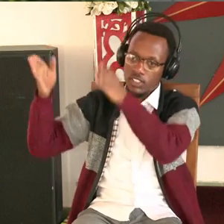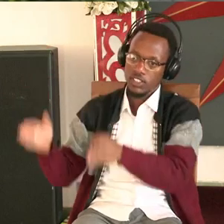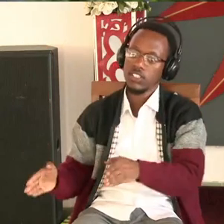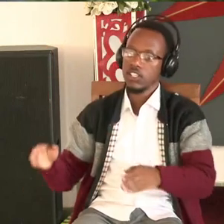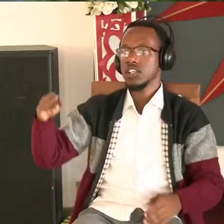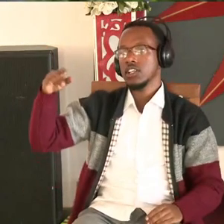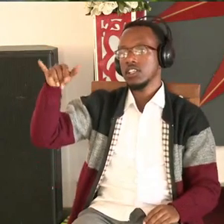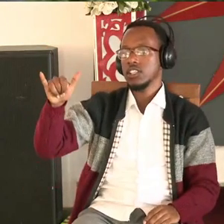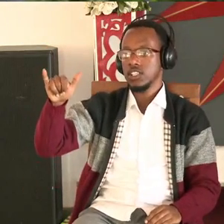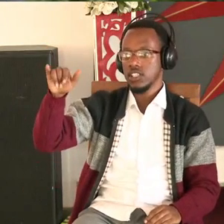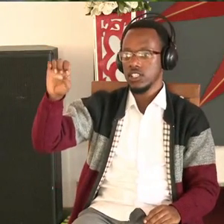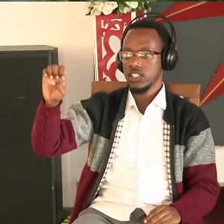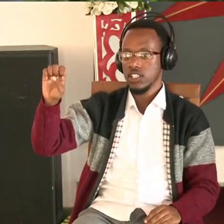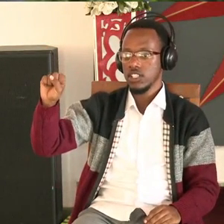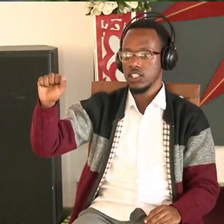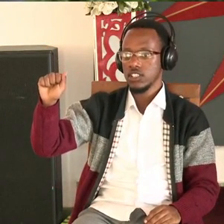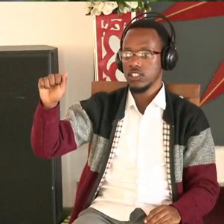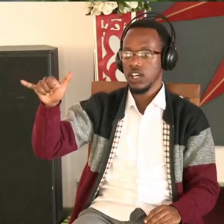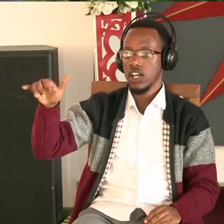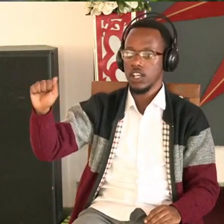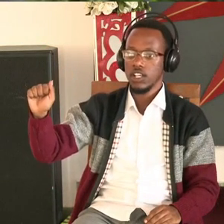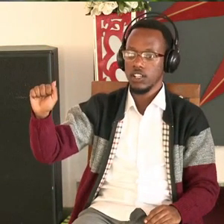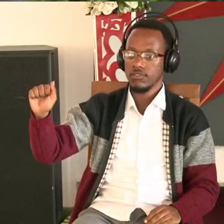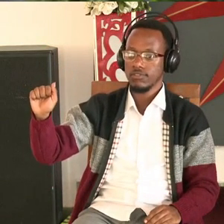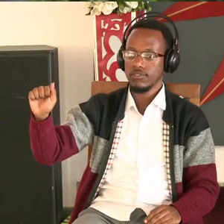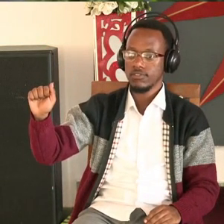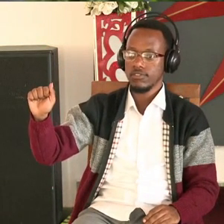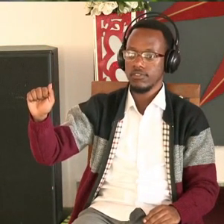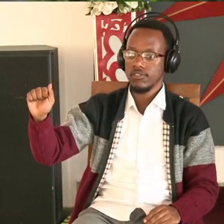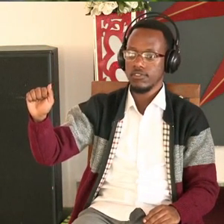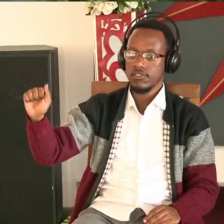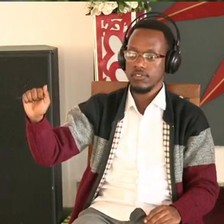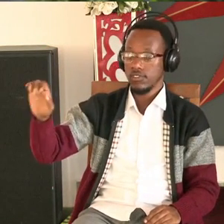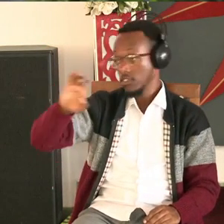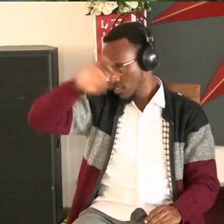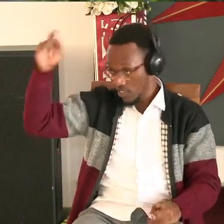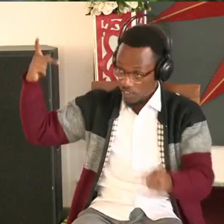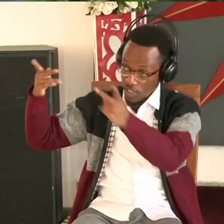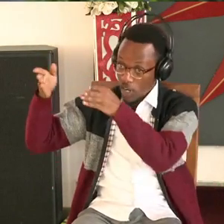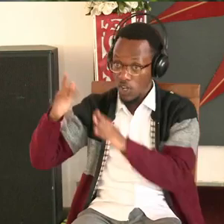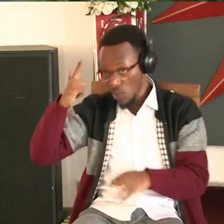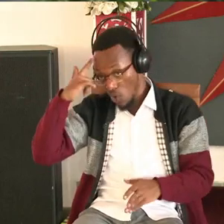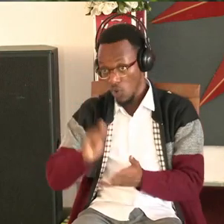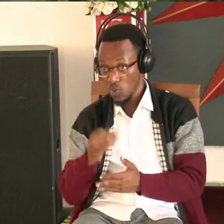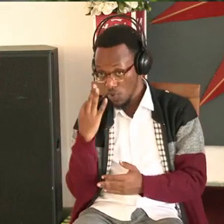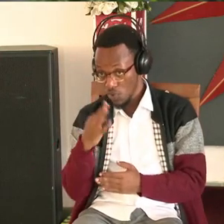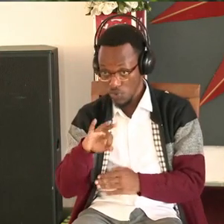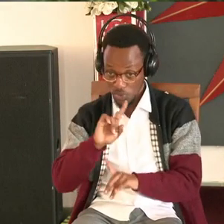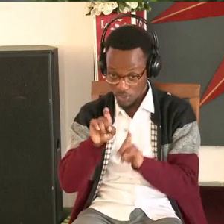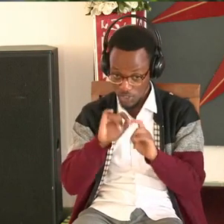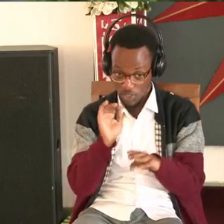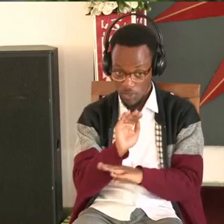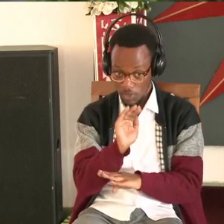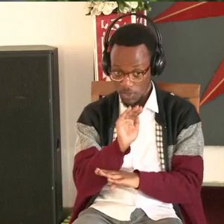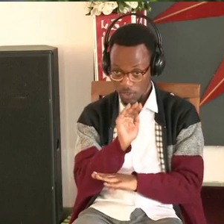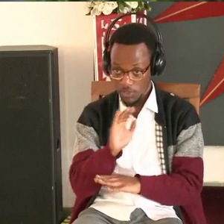Nous connaissons tous les trois questions posées à Jean. Tuzi ibibazo bitatu byabajijwe